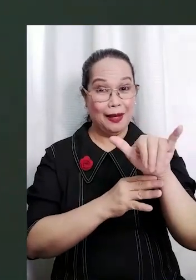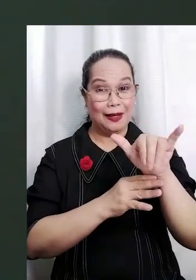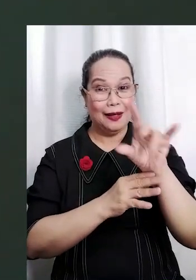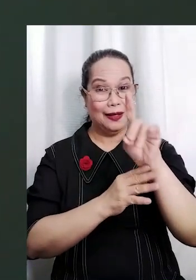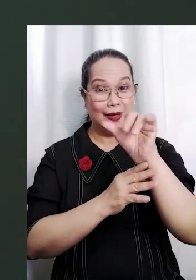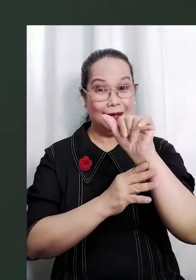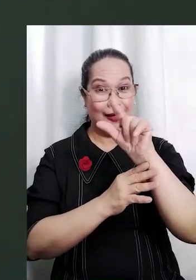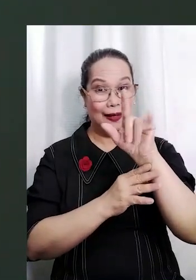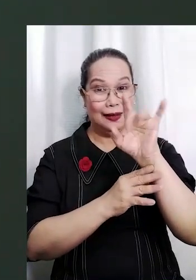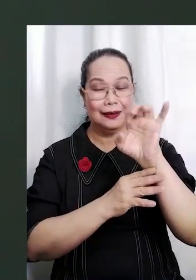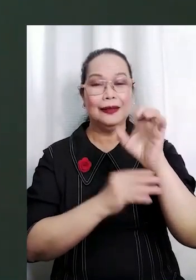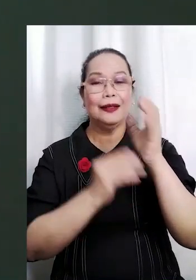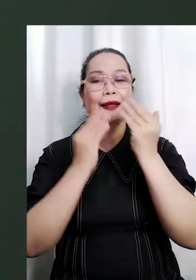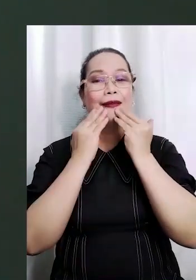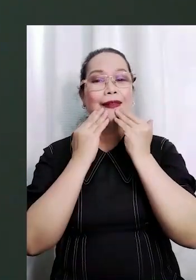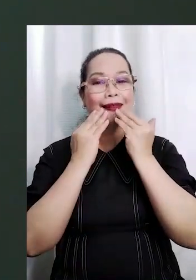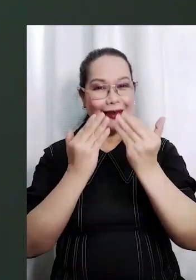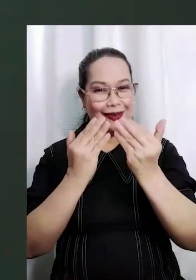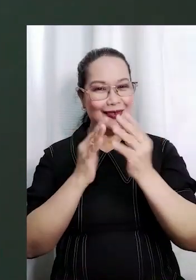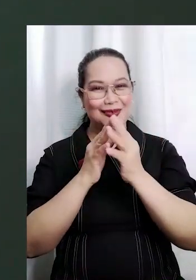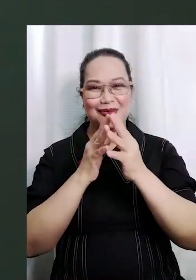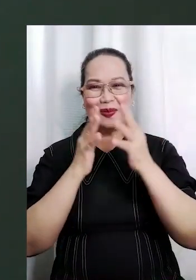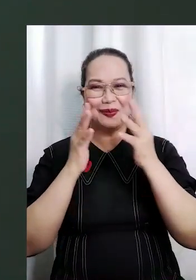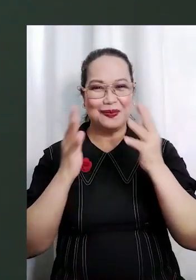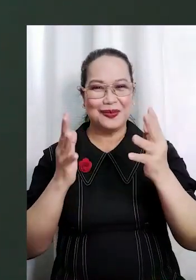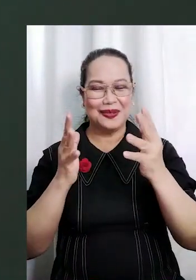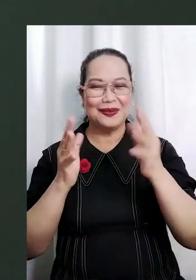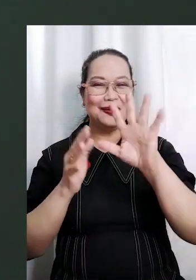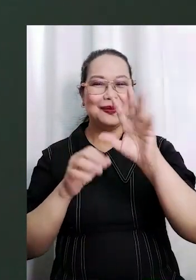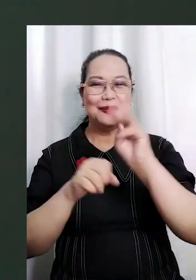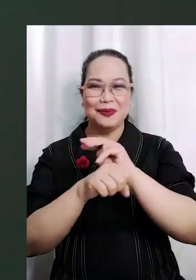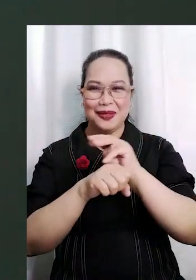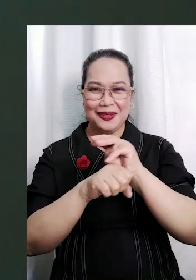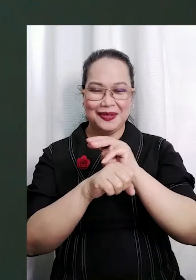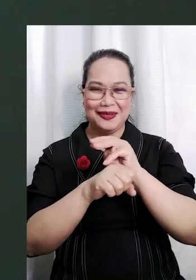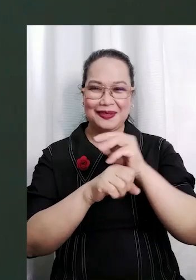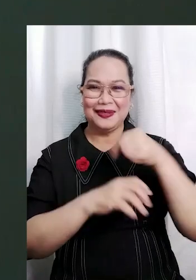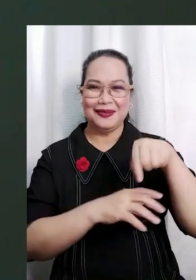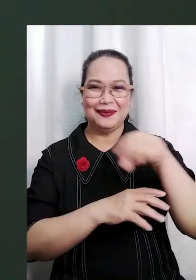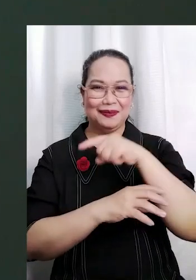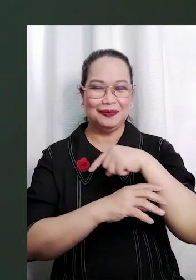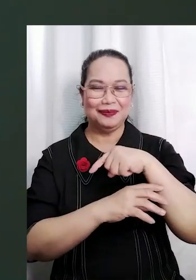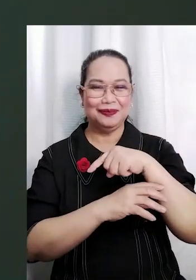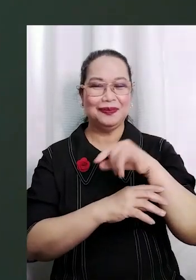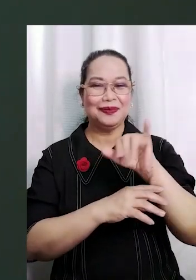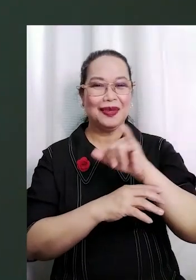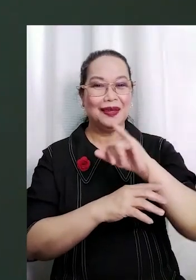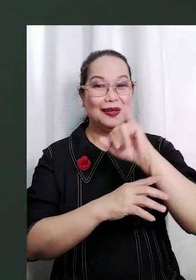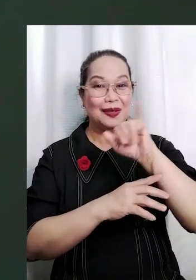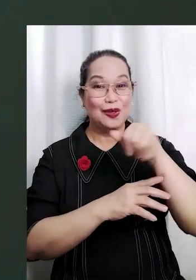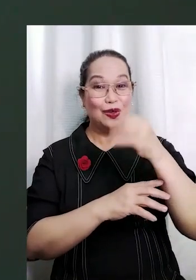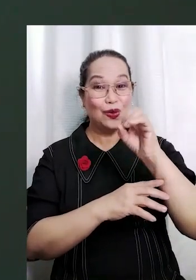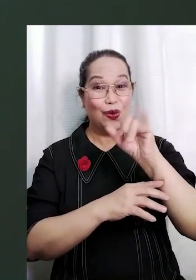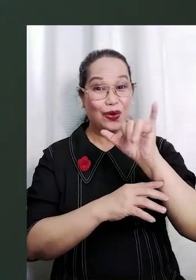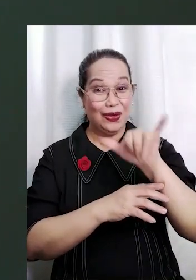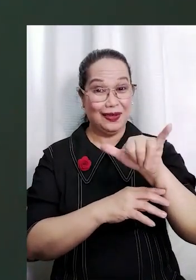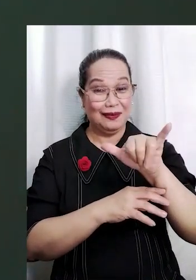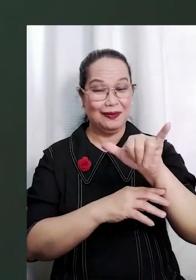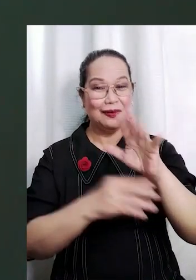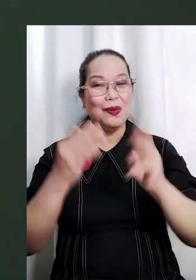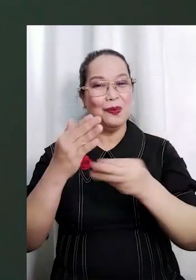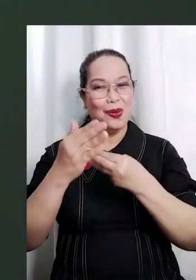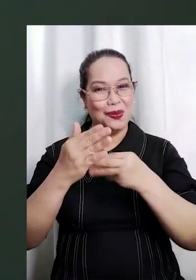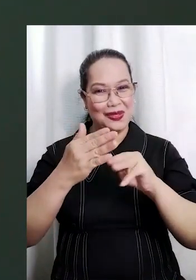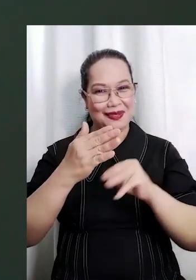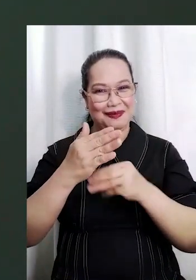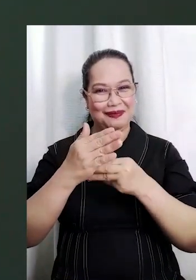saka si Adele, salamat po sa inyong ministry sa atin ngayon. At ganun din kay Joy Balbuena at ang